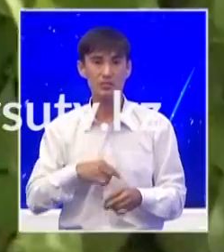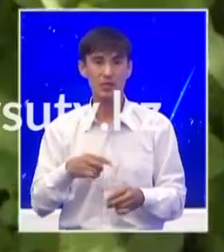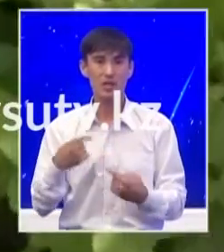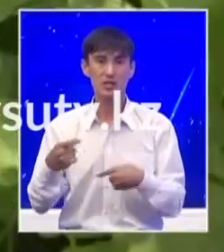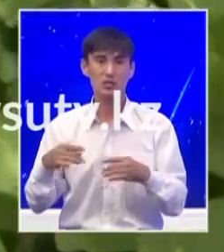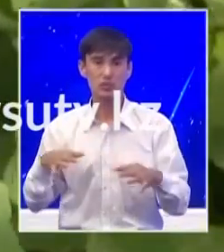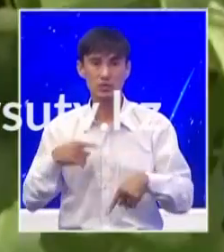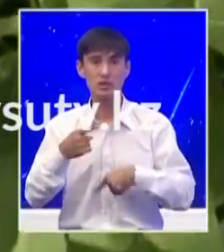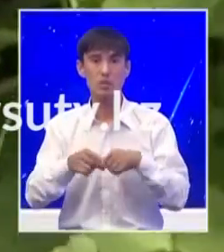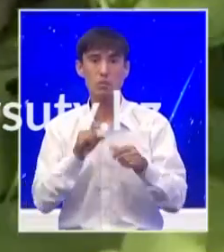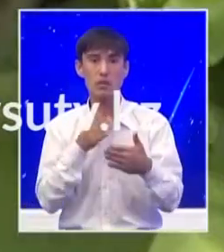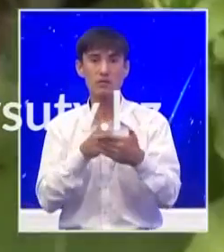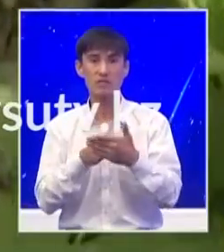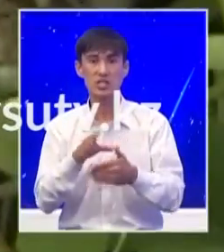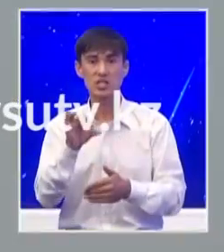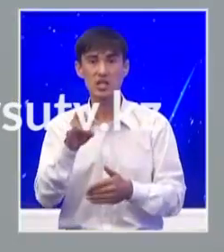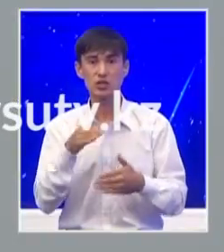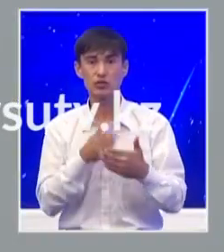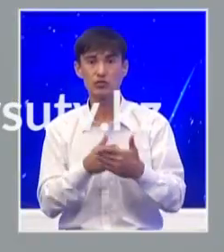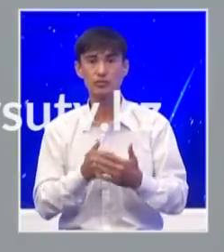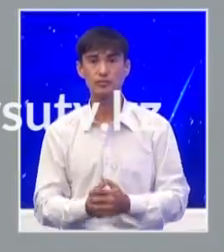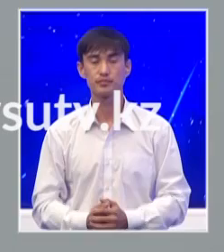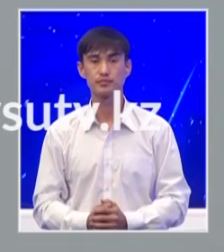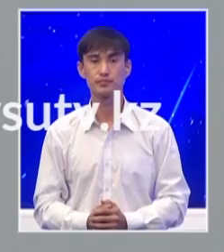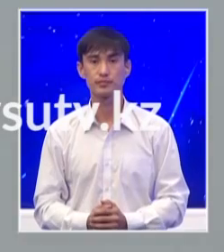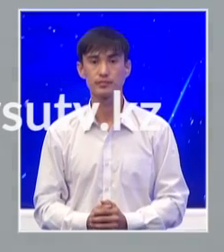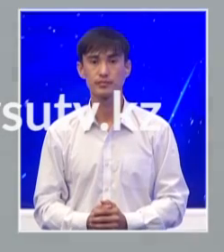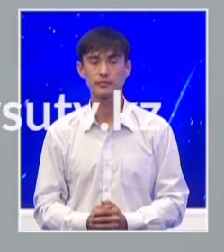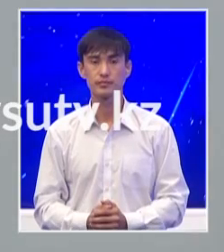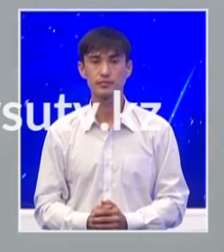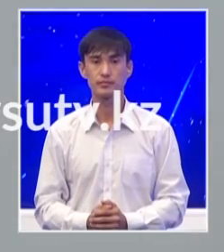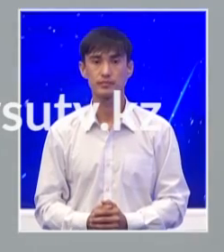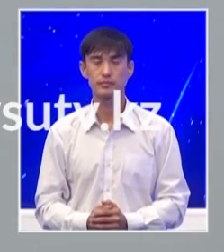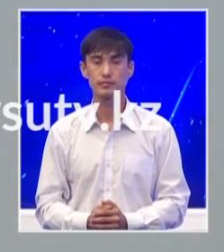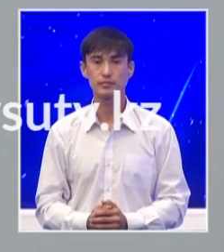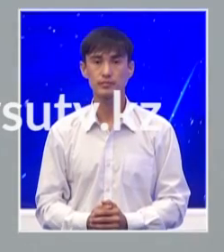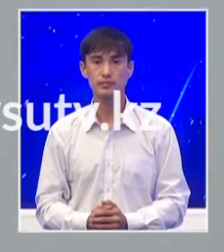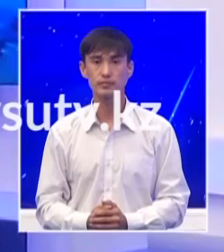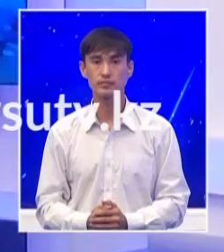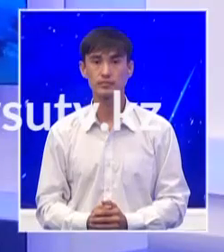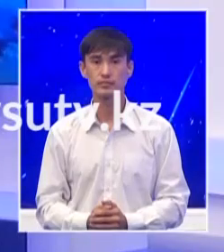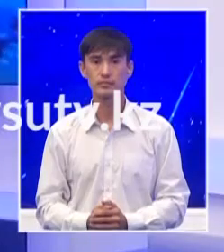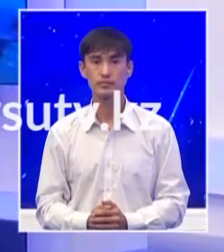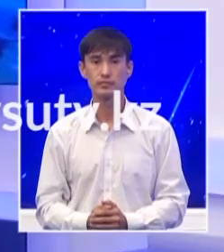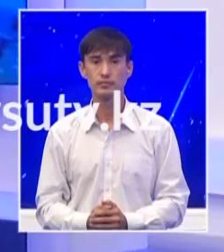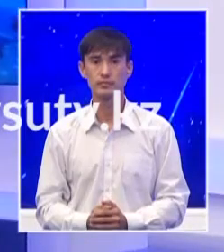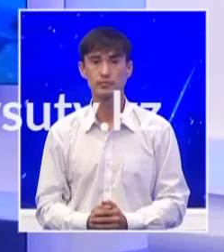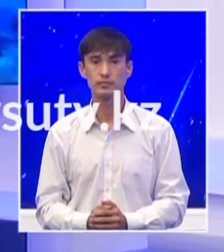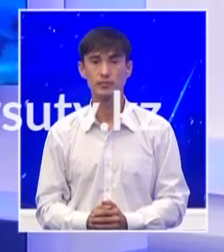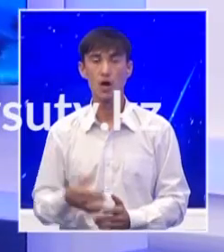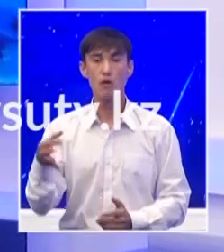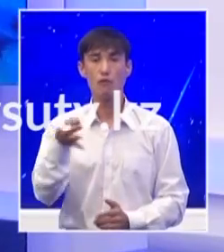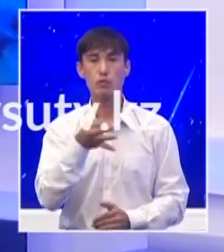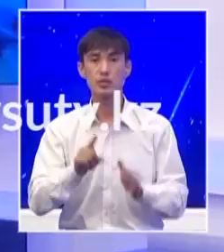дальнейшую миграцию саранчевых. Мадина Несбека, Аблай Куттукпа, телеканал Жетсу. В